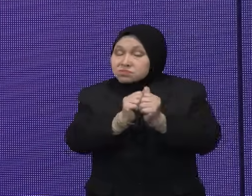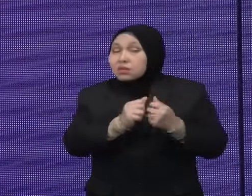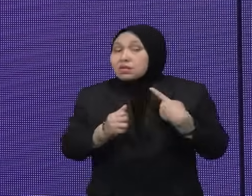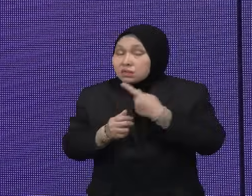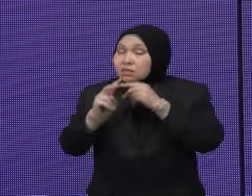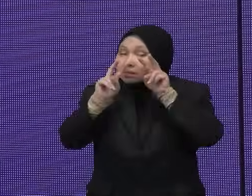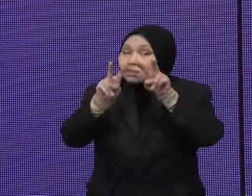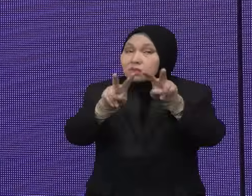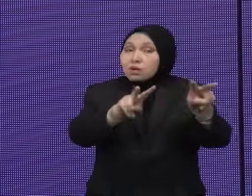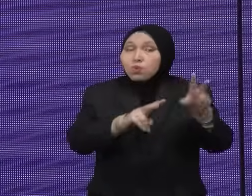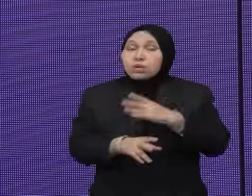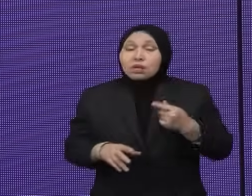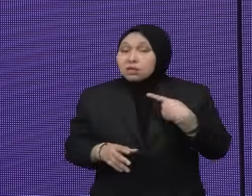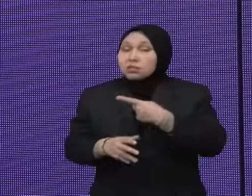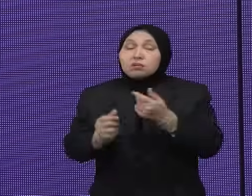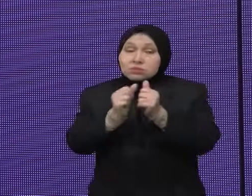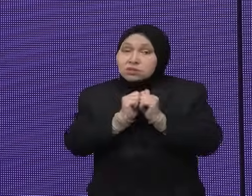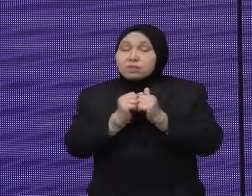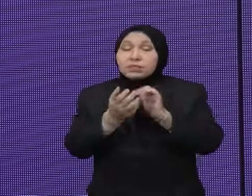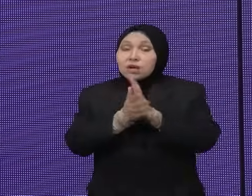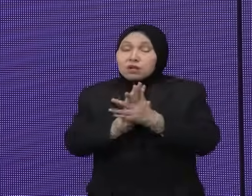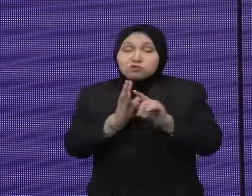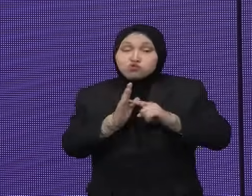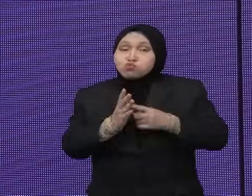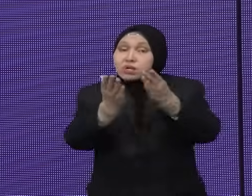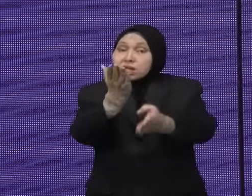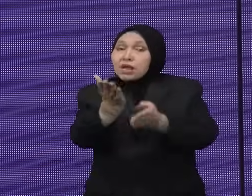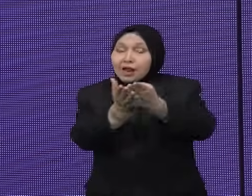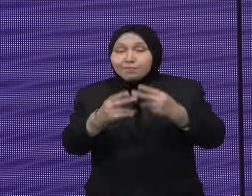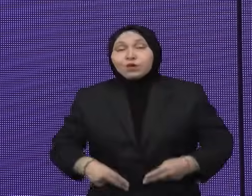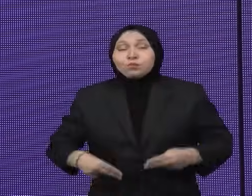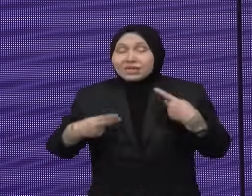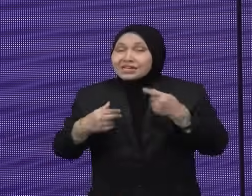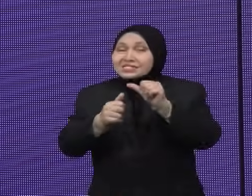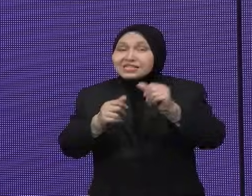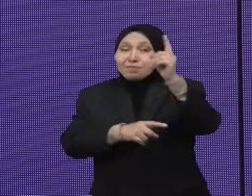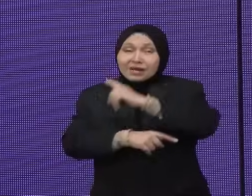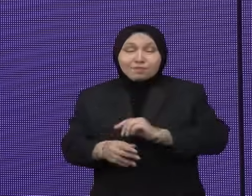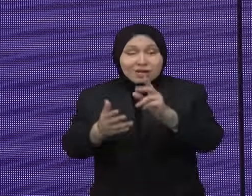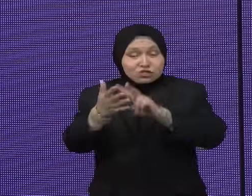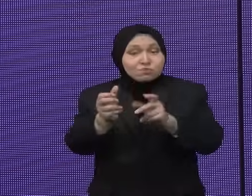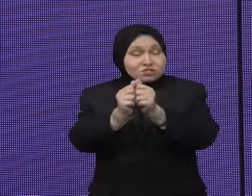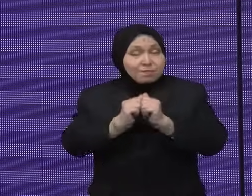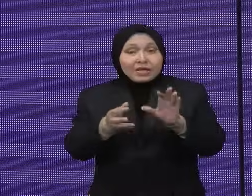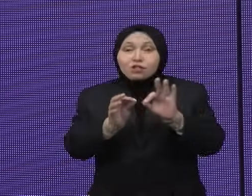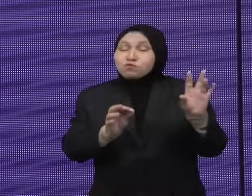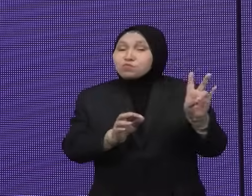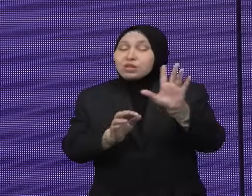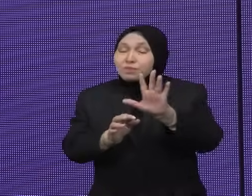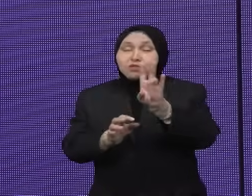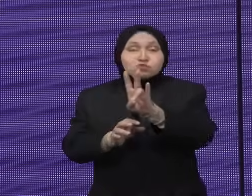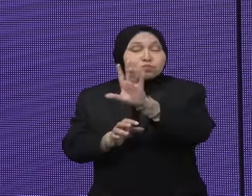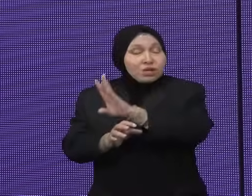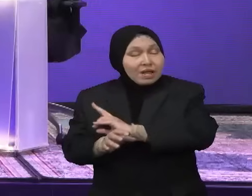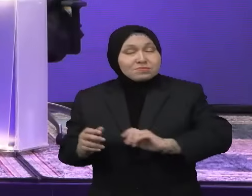kita perhatikan dan ingin sama-sama kita jadikan sebagai sumber hidayah dalam hidup kita seharian. Kita baca bersama ayat 75-76 bersama Al-Fadhil Ustaz